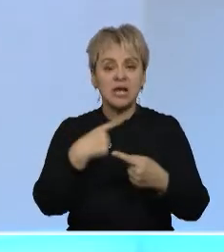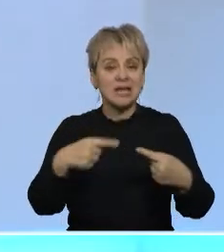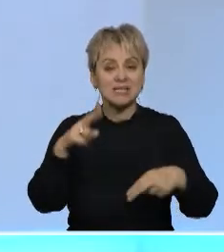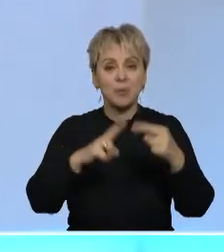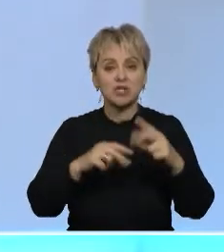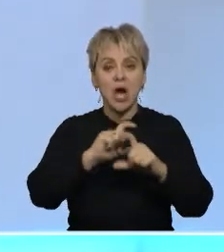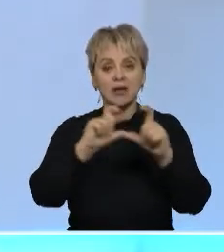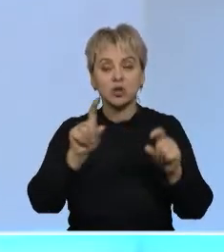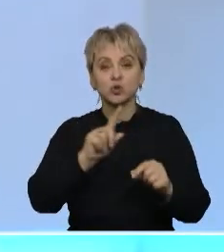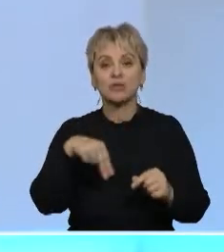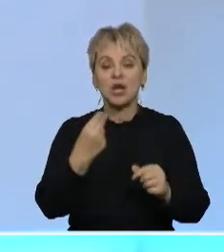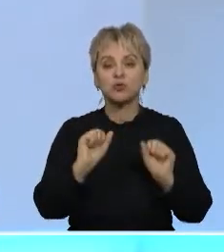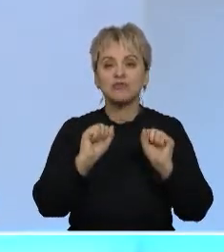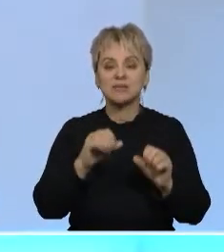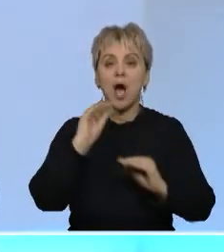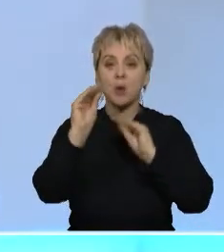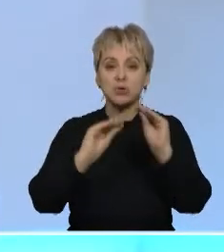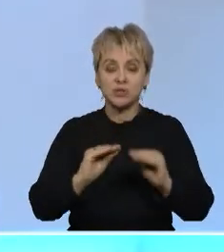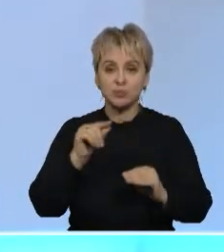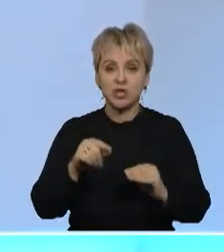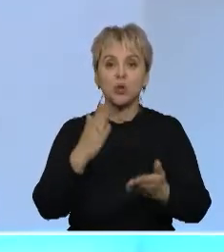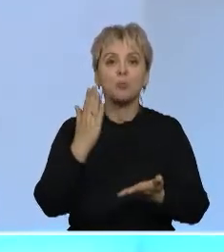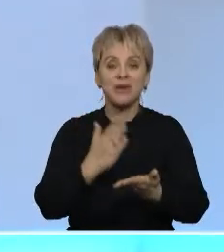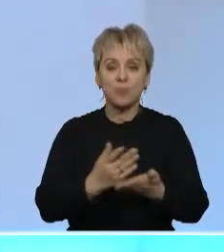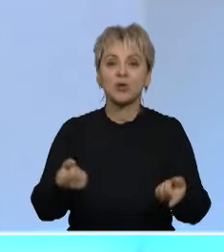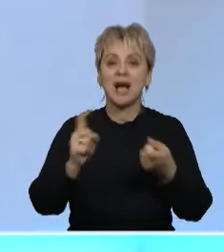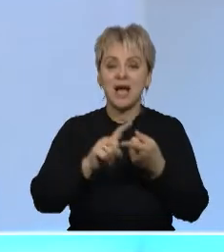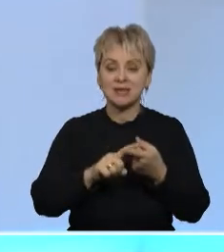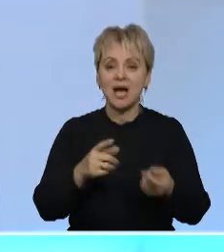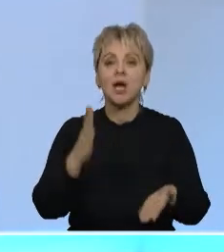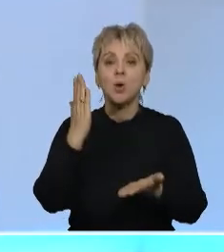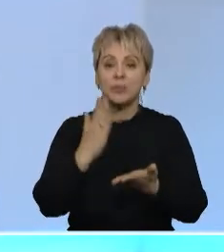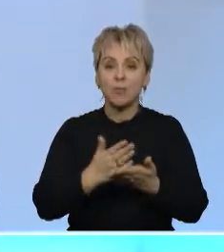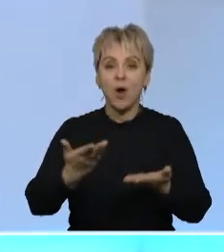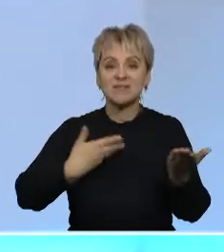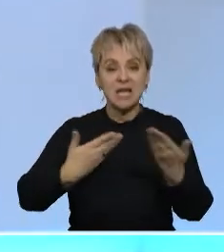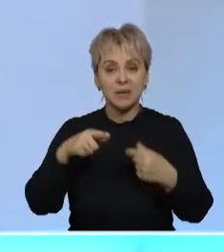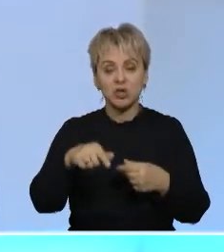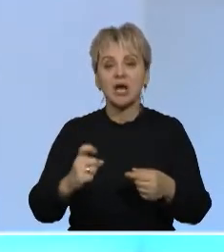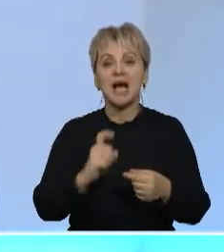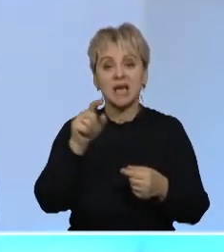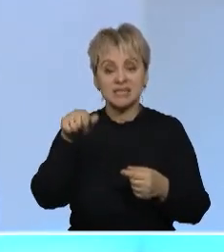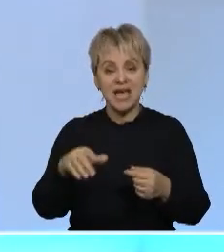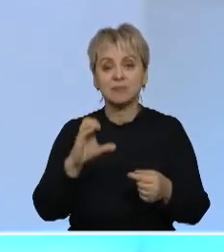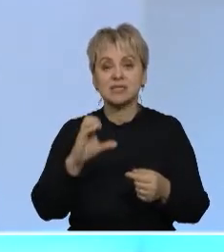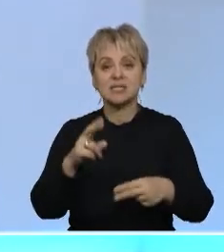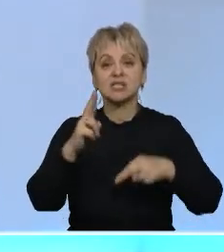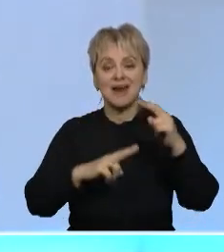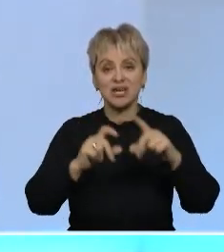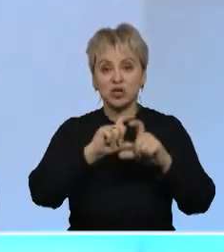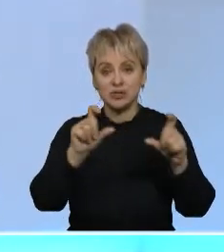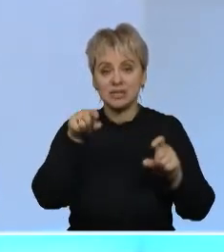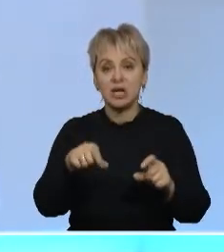организации, что дает возможность обеспечить прямой контакт, прямое взаимоотношение собственников с подрядчиком,